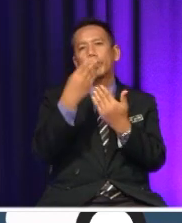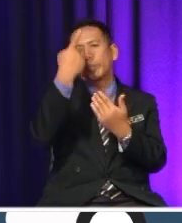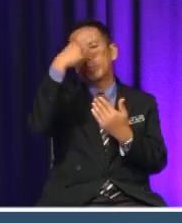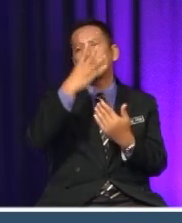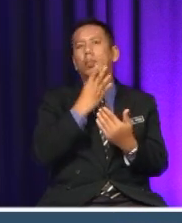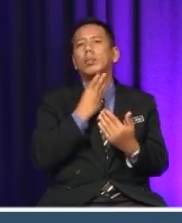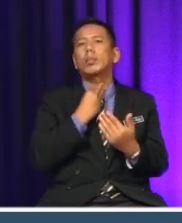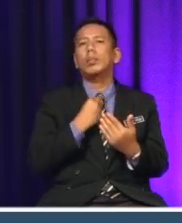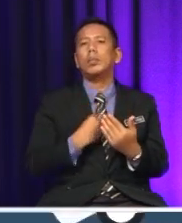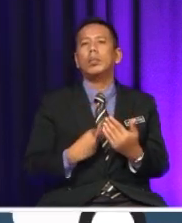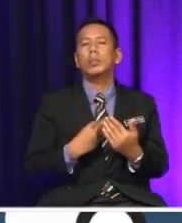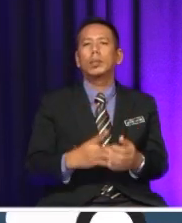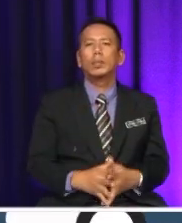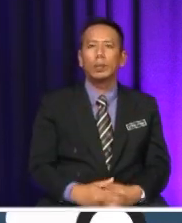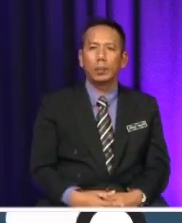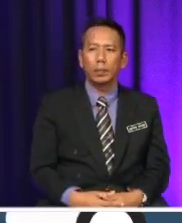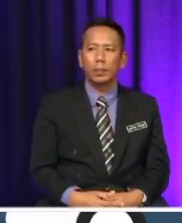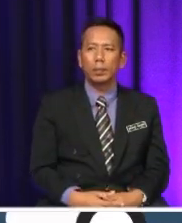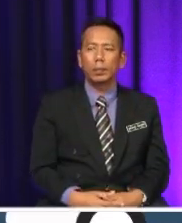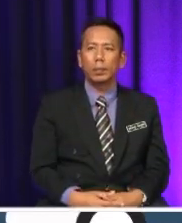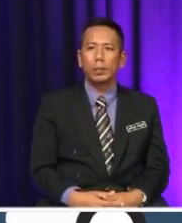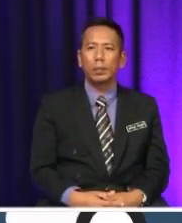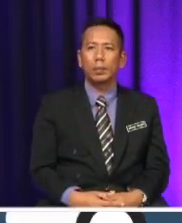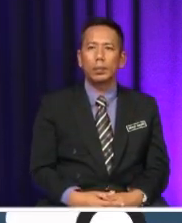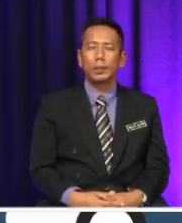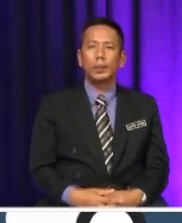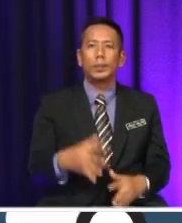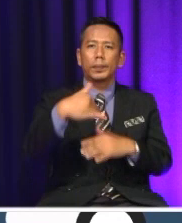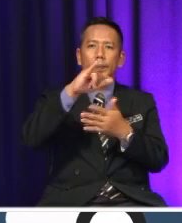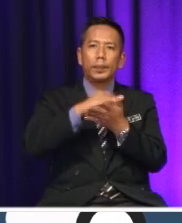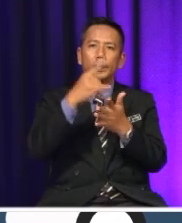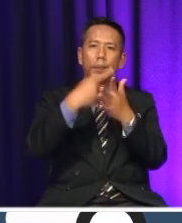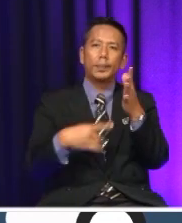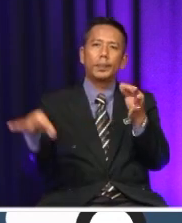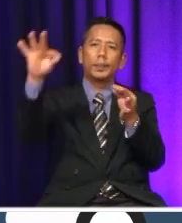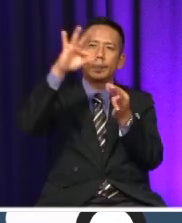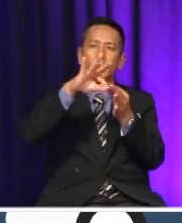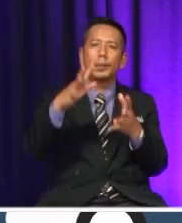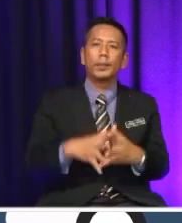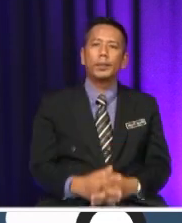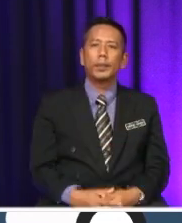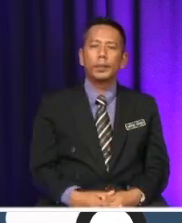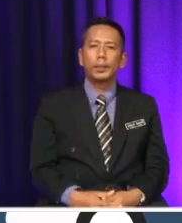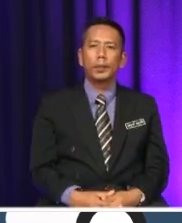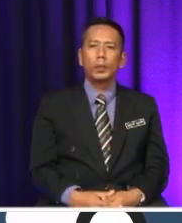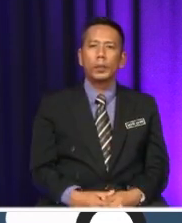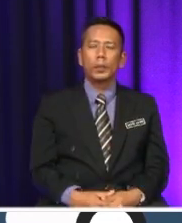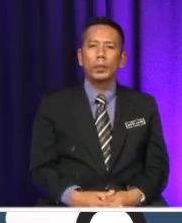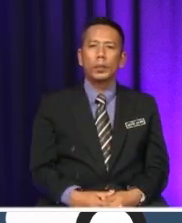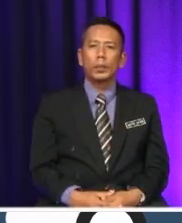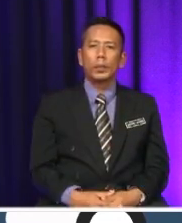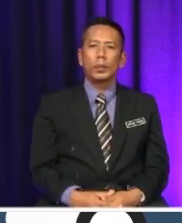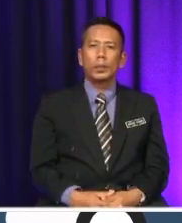untuk dikunyah ditelan Oke kemudian apalagi yang sesuai ya makanan jenis macam